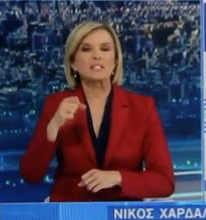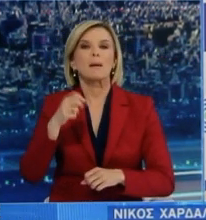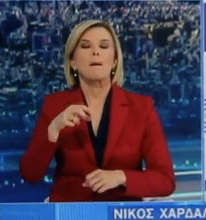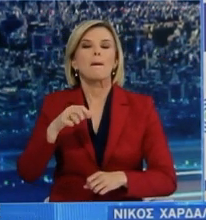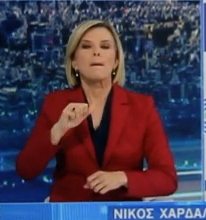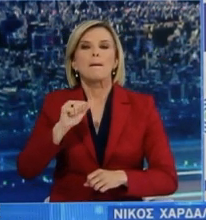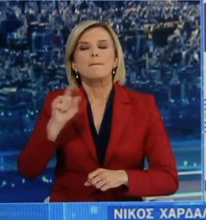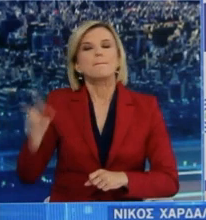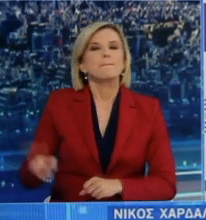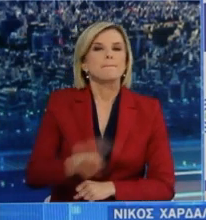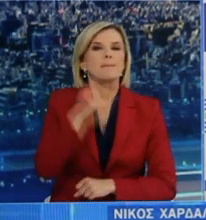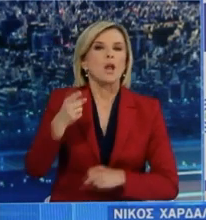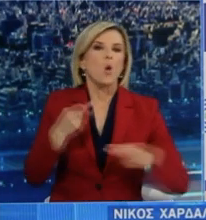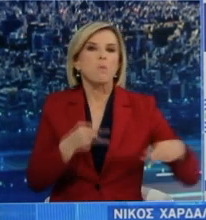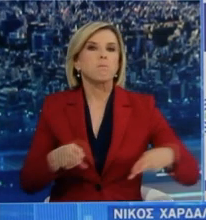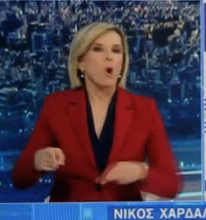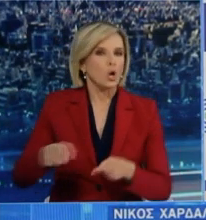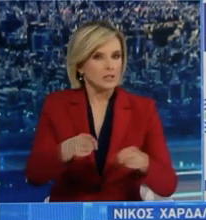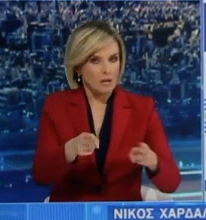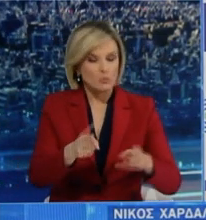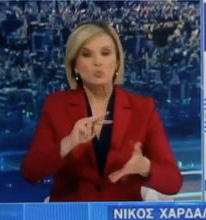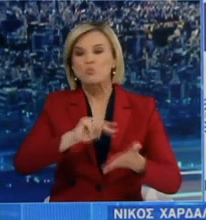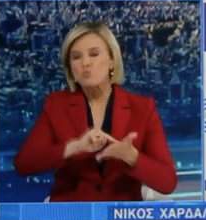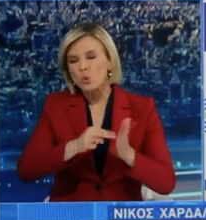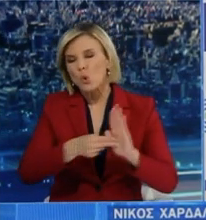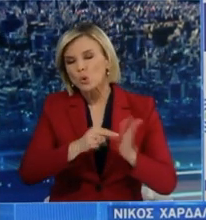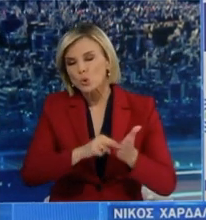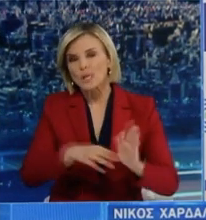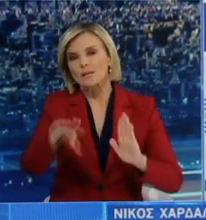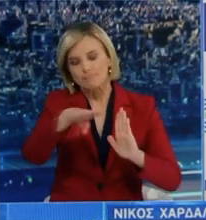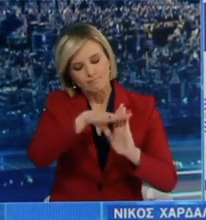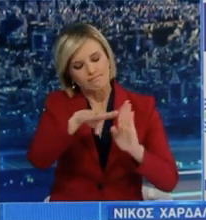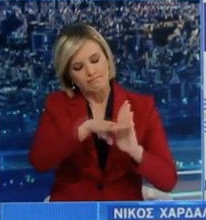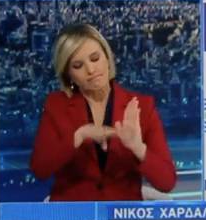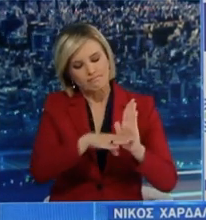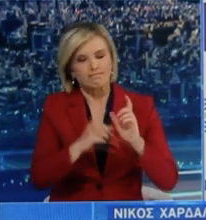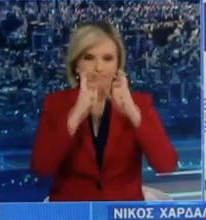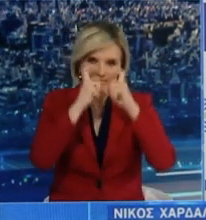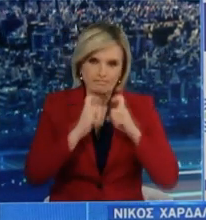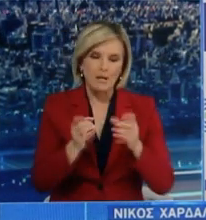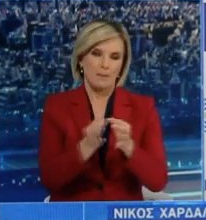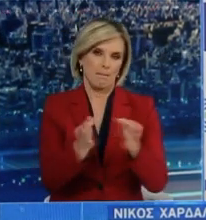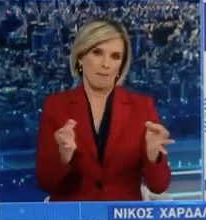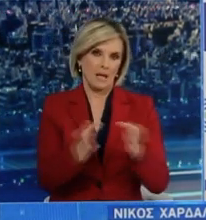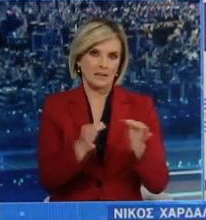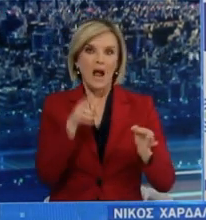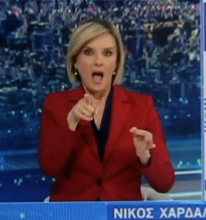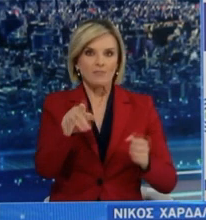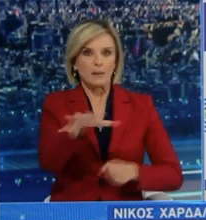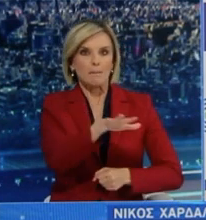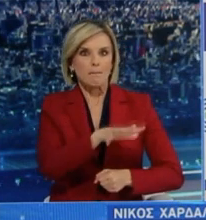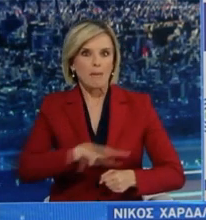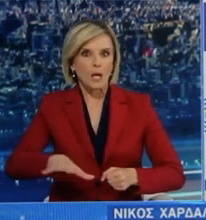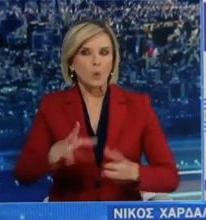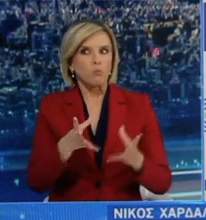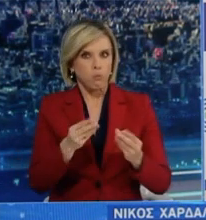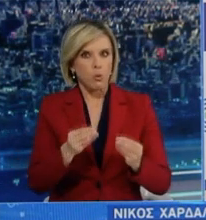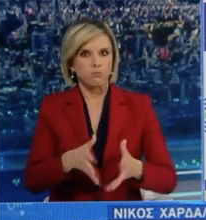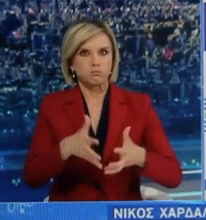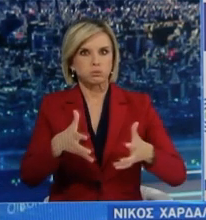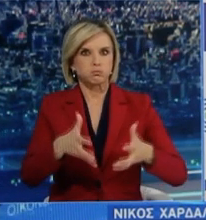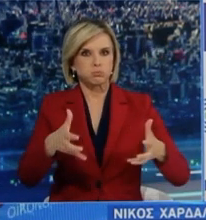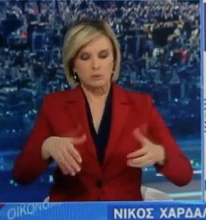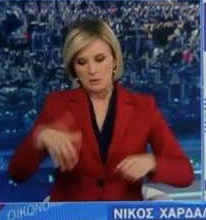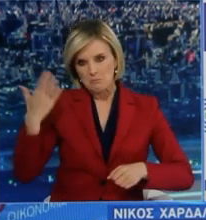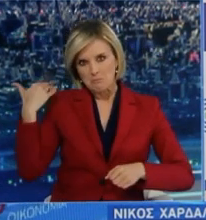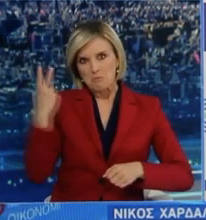Μελοποτάμου Ρεθύμνου να είναι ιδιαίτερα συνεπείς στην τήρηση των κανόνων, καθώς στις περιοχές αυτές παρατηρείται σημαντική αύξηση του υγειακού φορτίου τα